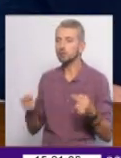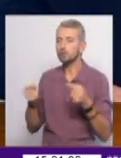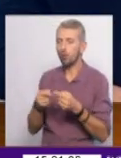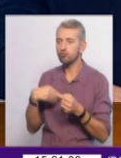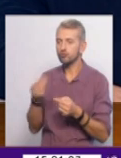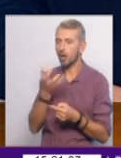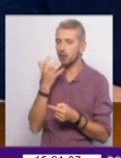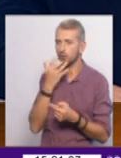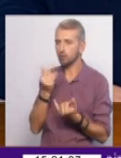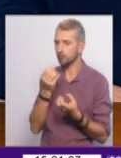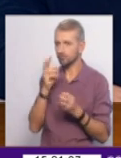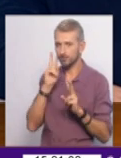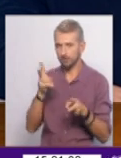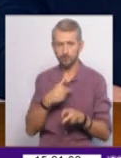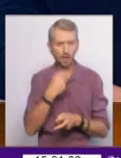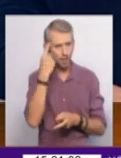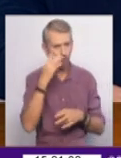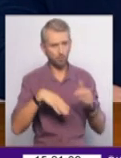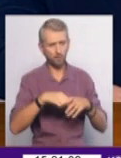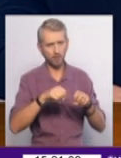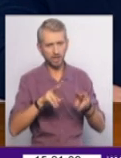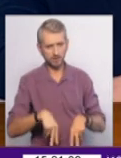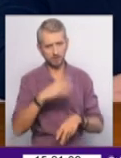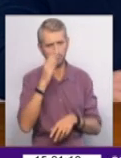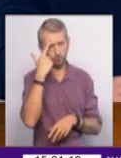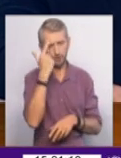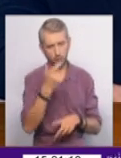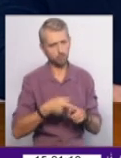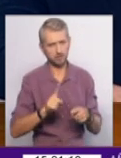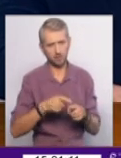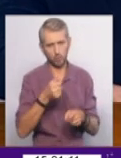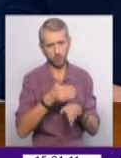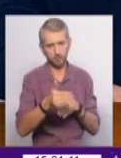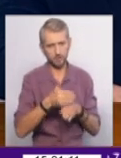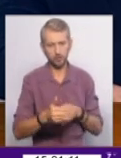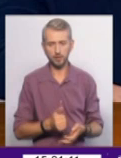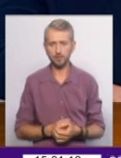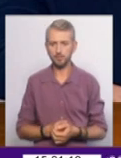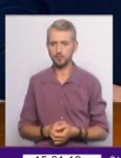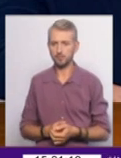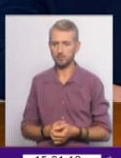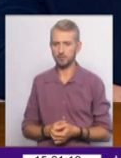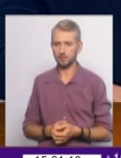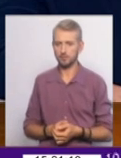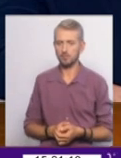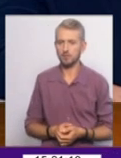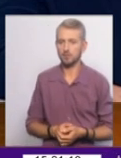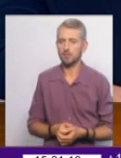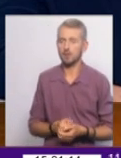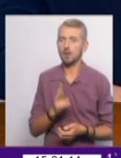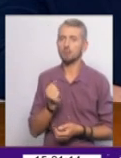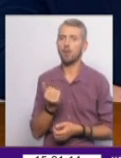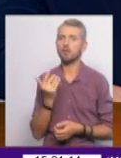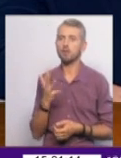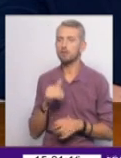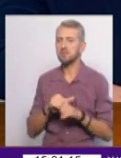ще невідомо? Зараз, я думаю, що фахівці повідомлять це трошки пізніше. Наскільки збільшилась відсотково